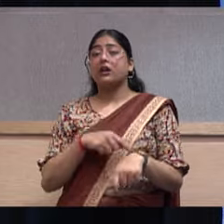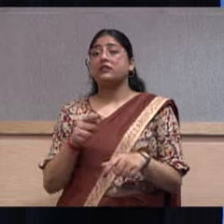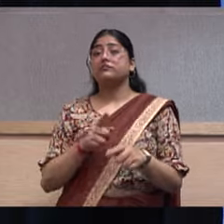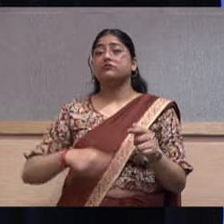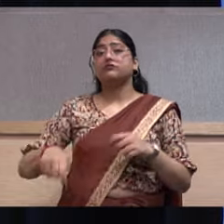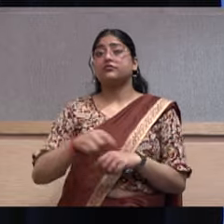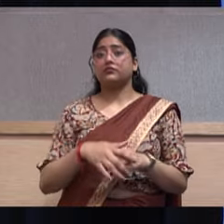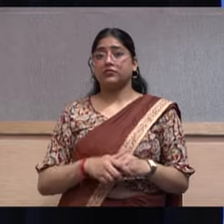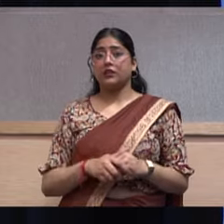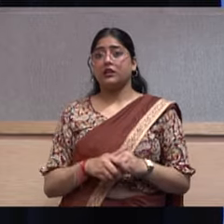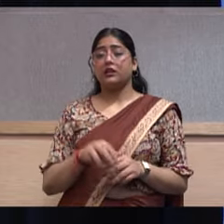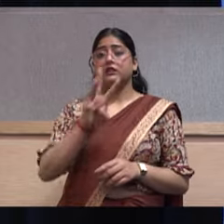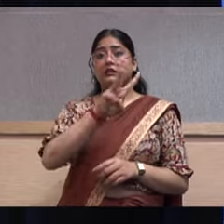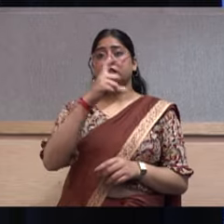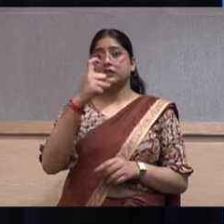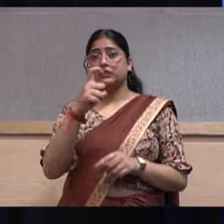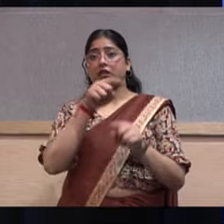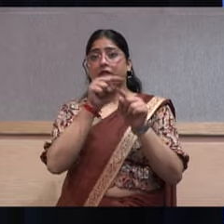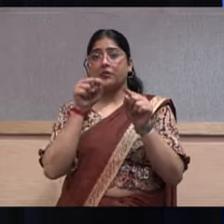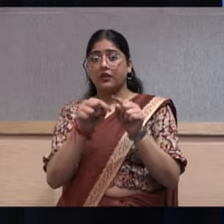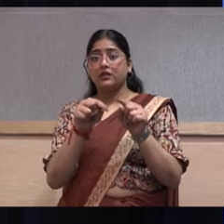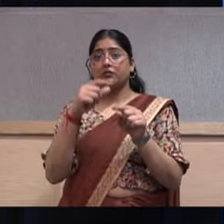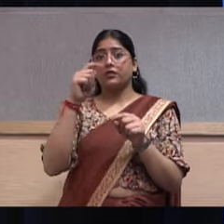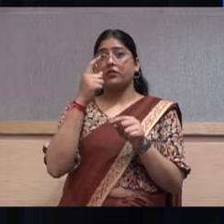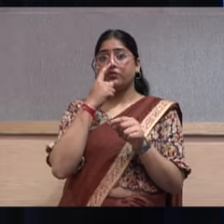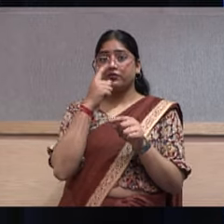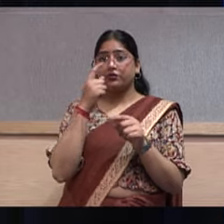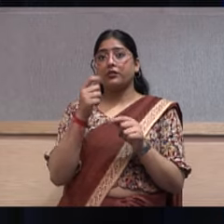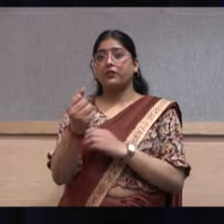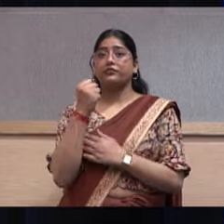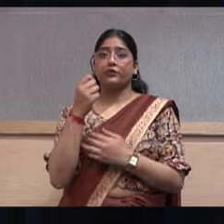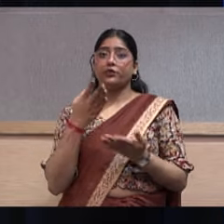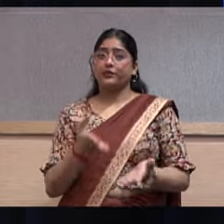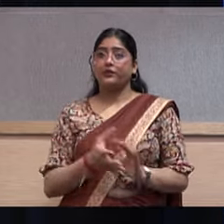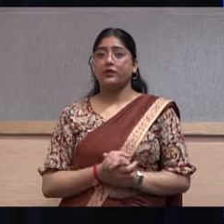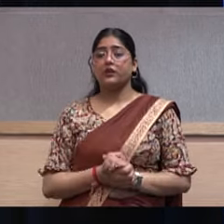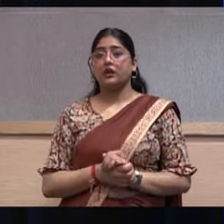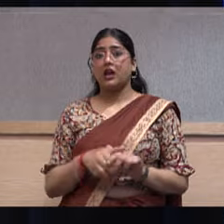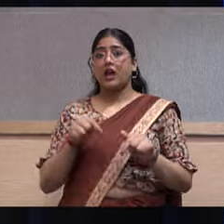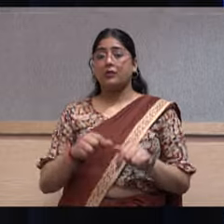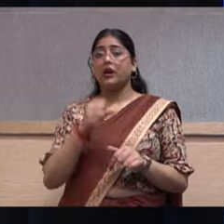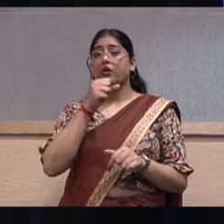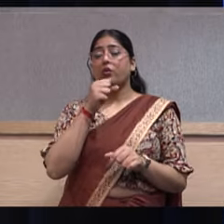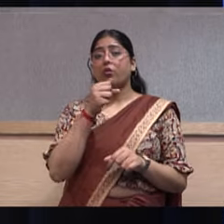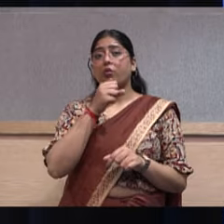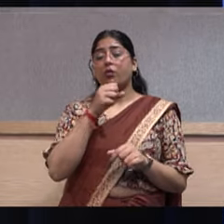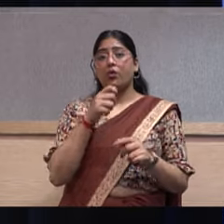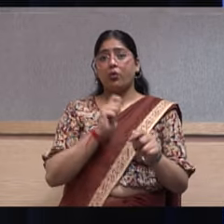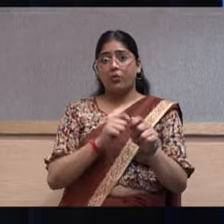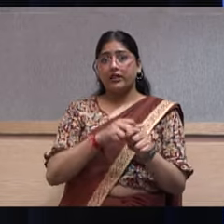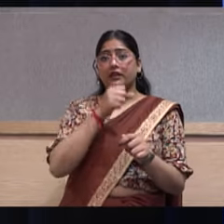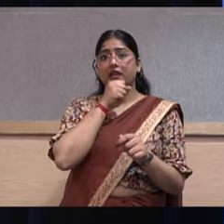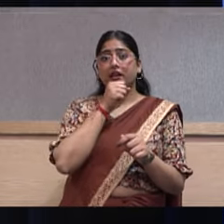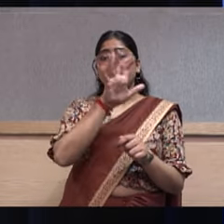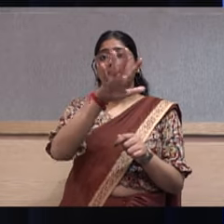प्र 37 पर वूमेन वर्कफोर्स आ चुका है हमारी वर्किंग एज ग्रुप की 57 पर लोग काम